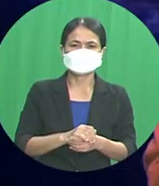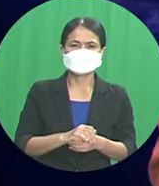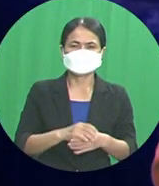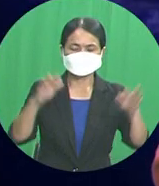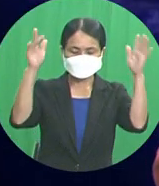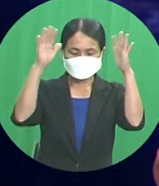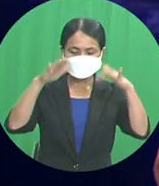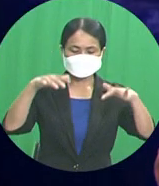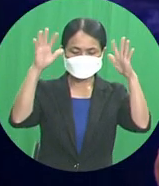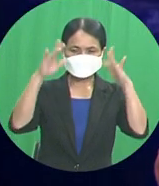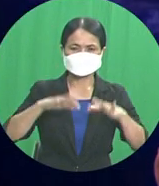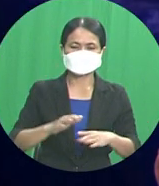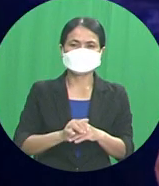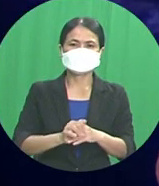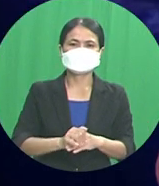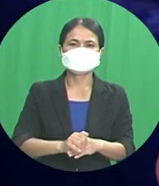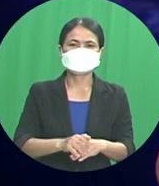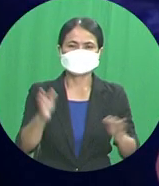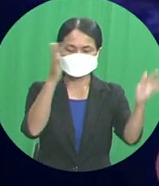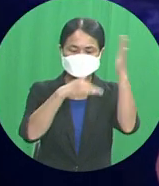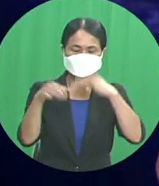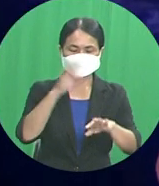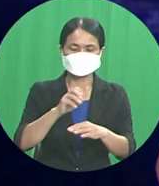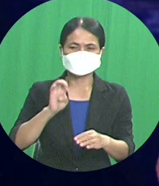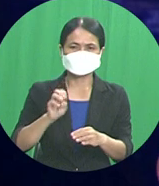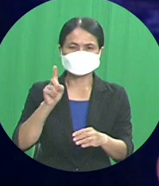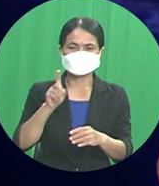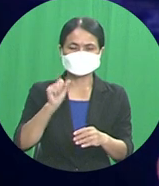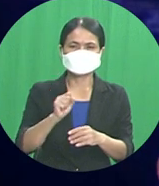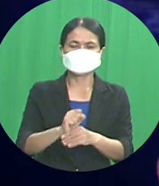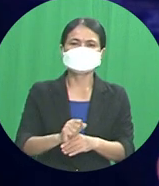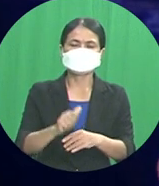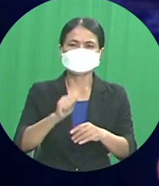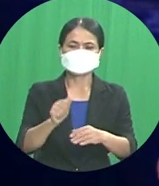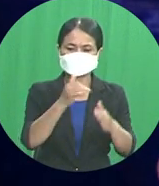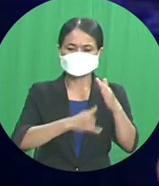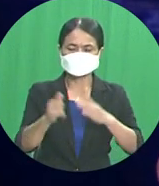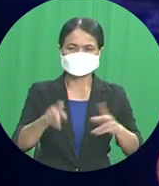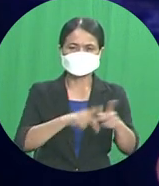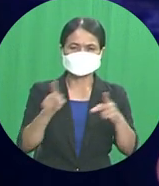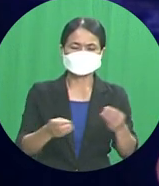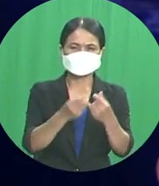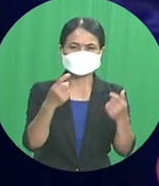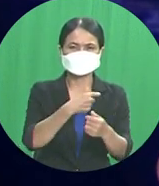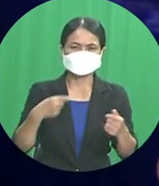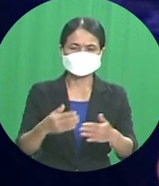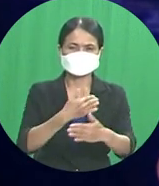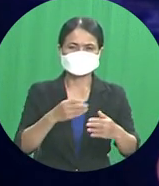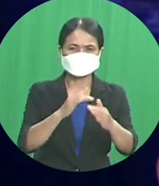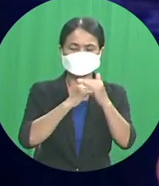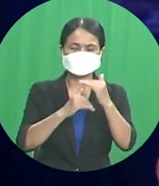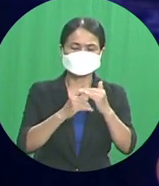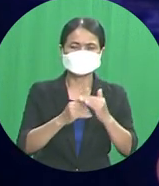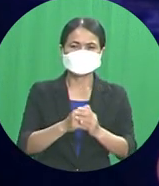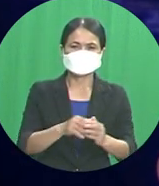Liên thẻ chọc chôm trên phía trong hai chút xong kìa ý đá, bán bắn to ai miên ca chuẩn liếp ra chơi chân chơi chân bó nẹ kào phía cầm rất bán